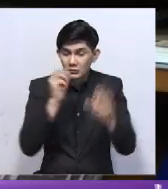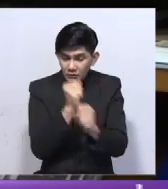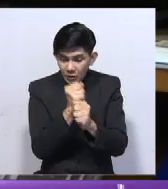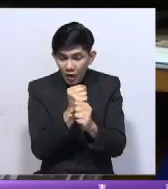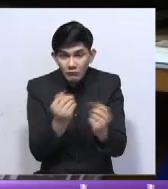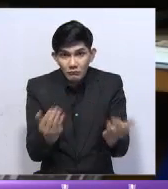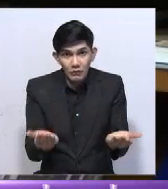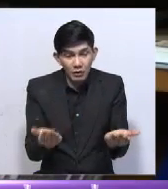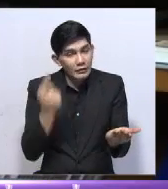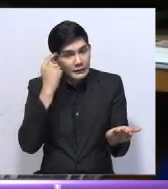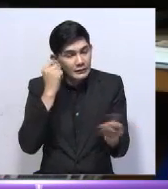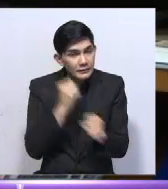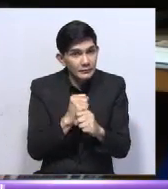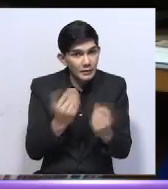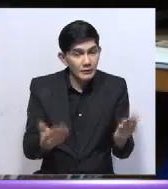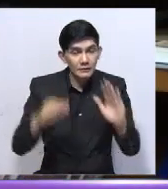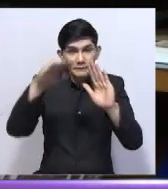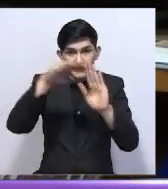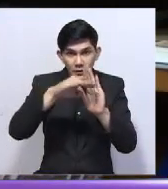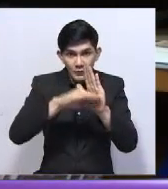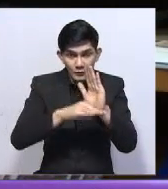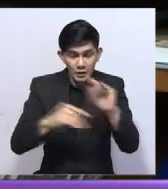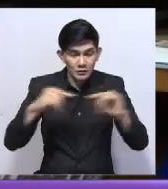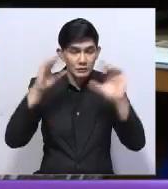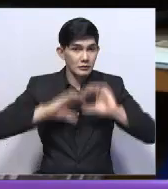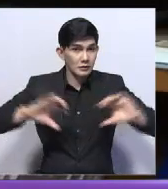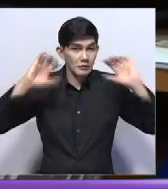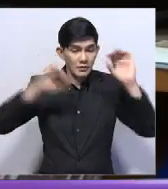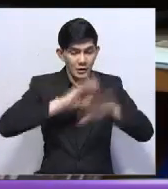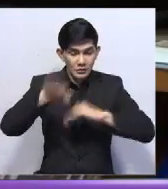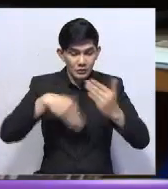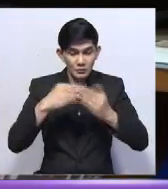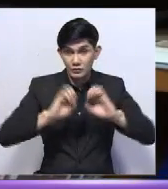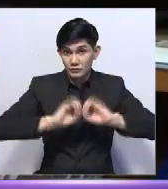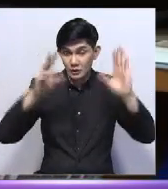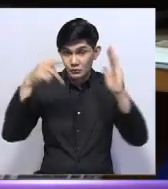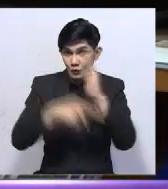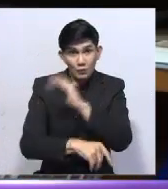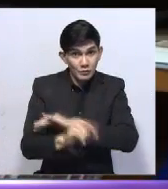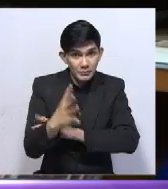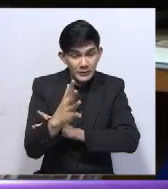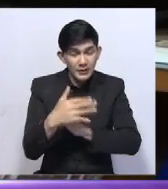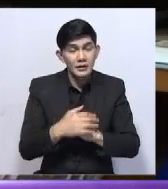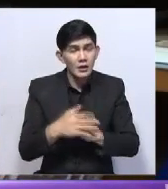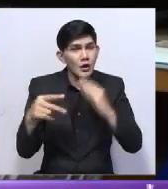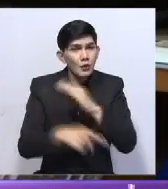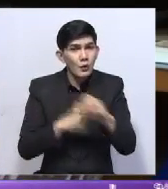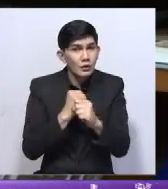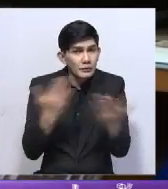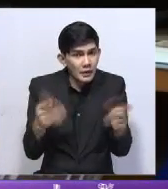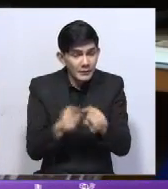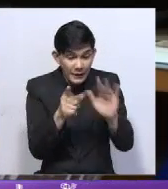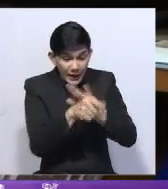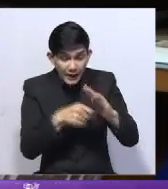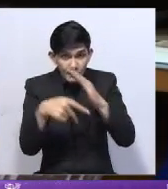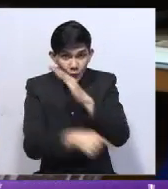ทำยังไงให้กระบวนการต่างๆของภาครัฐเนี่ยเกิดความโปร่งใสได้การโกงเขาจะกินกันในที่ลับนะครับเพราะฉะนั้นถ้าทำทุกอ